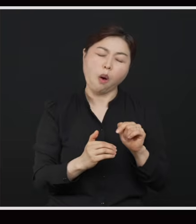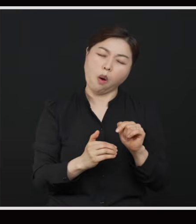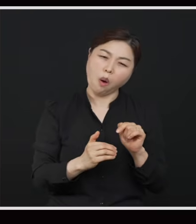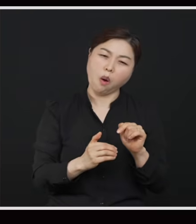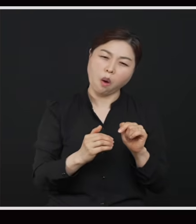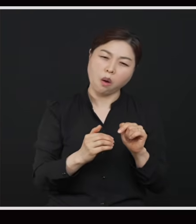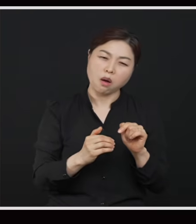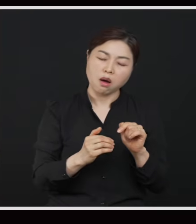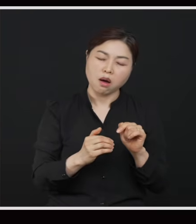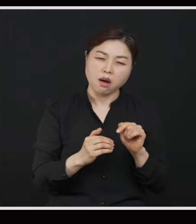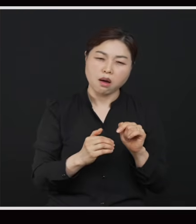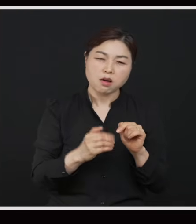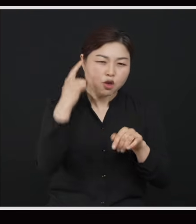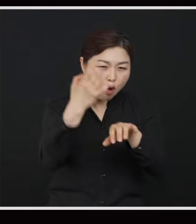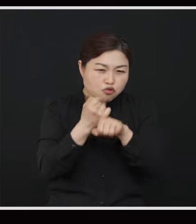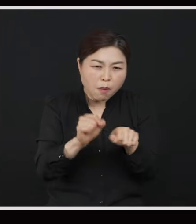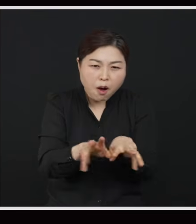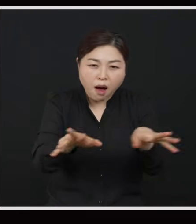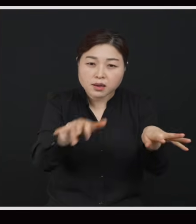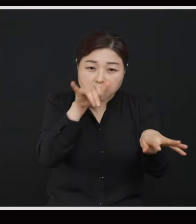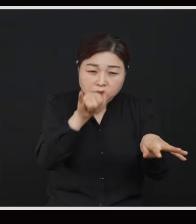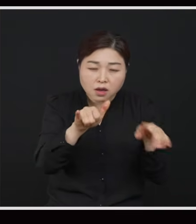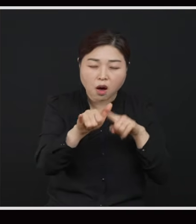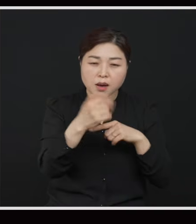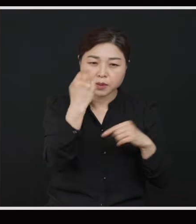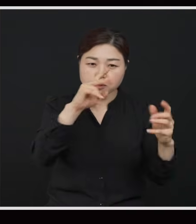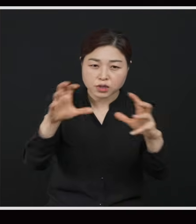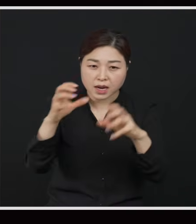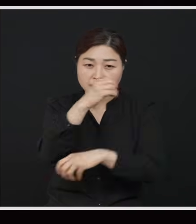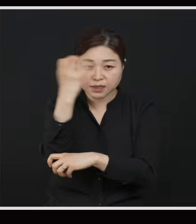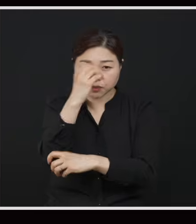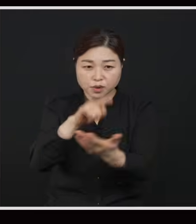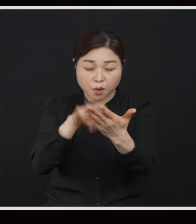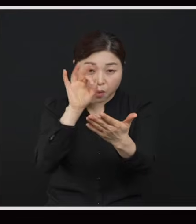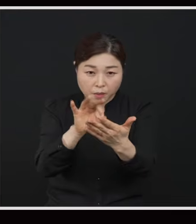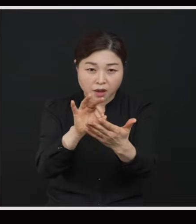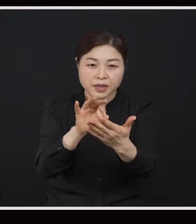이 얘기가 지금 너무 많이 퍼져서 미국에서는